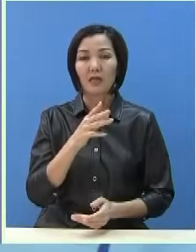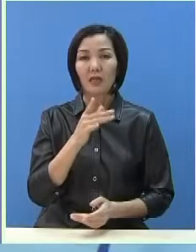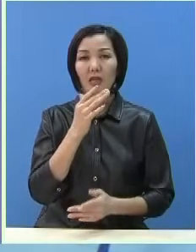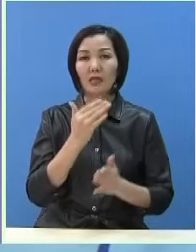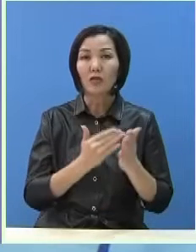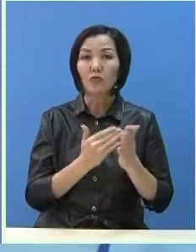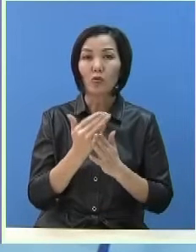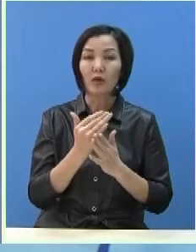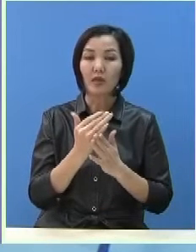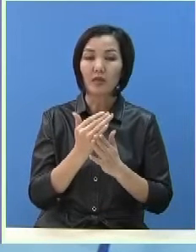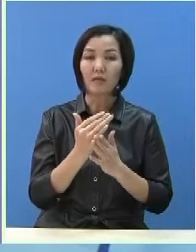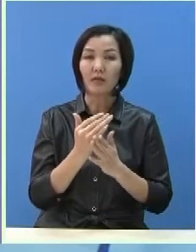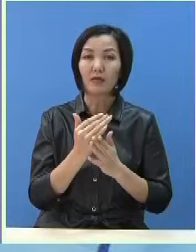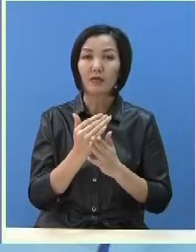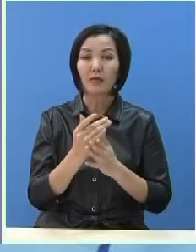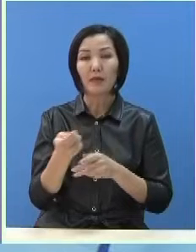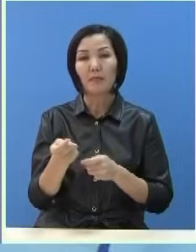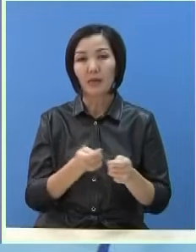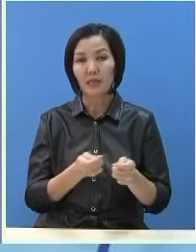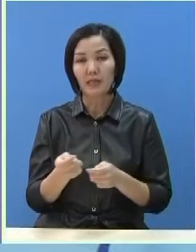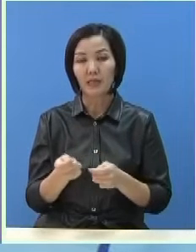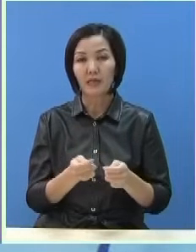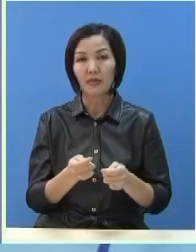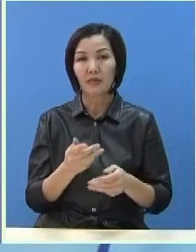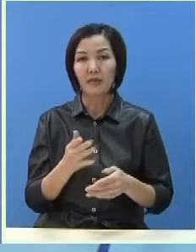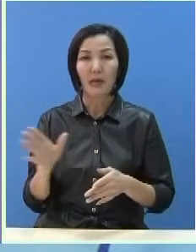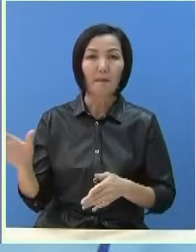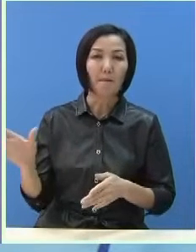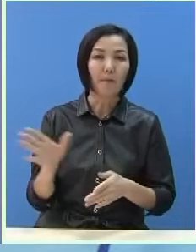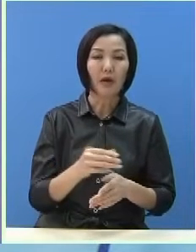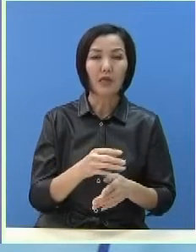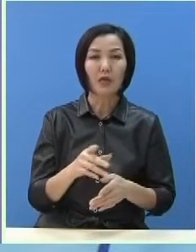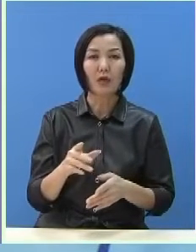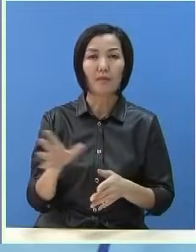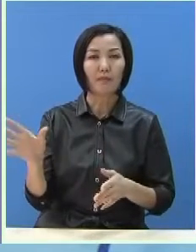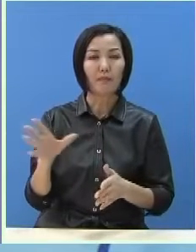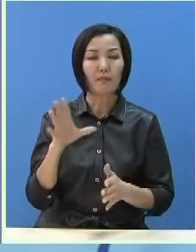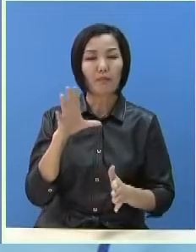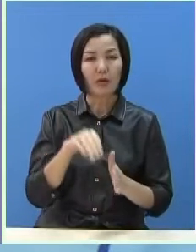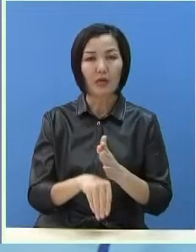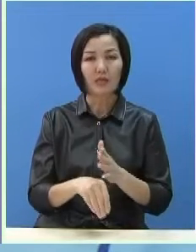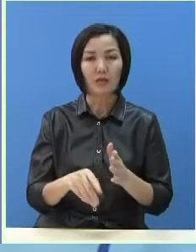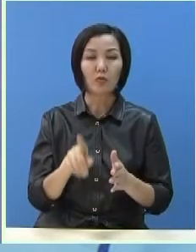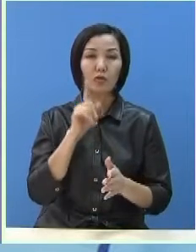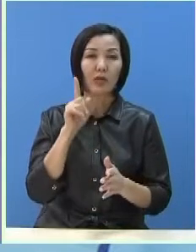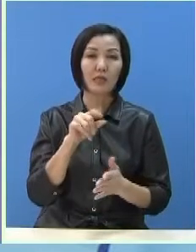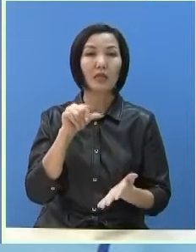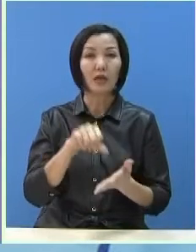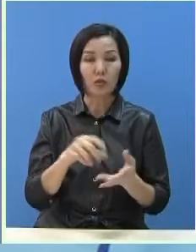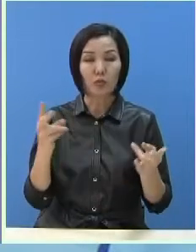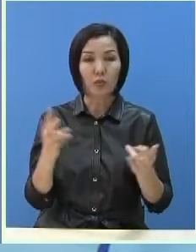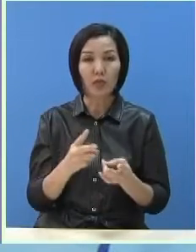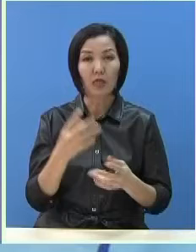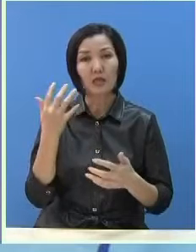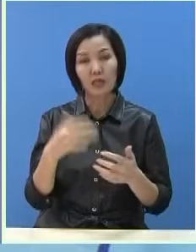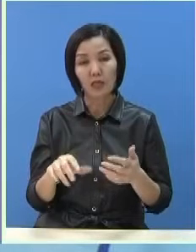қазақ. 50 ел ағасы дейді. Сондықтан билікте, мен ойлаймын, барлық буын болу керек. Жас буын, жас жаңа идея әкелсе,